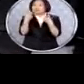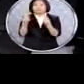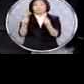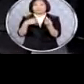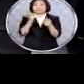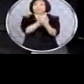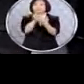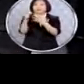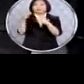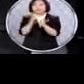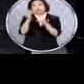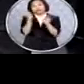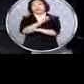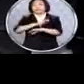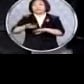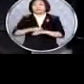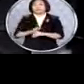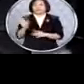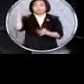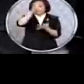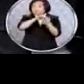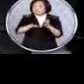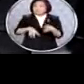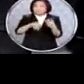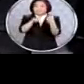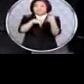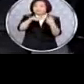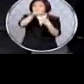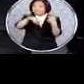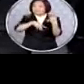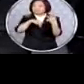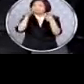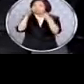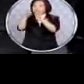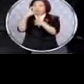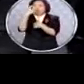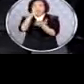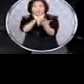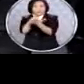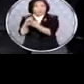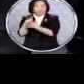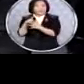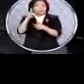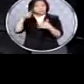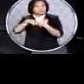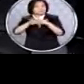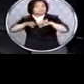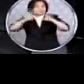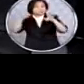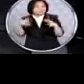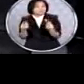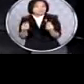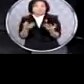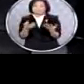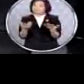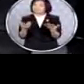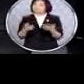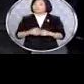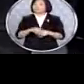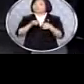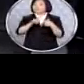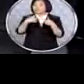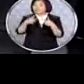定。但到目前为止，三位参选人对于欧债的问题好像并没有做很深入的探讨或提出因应的措施。另外，我